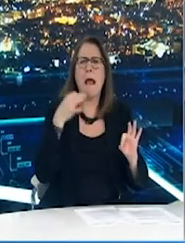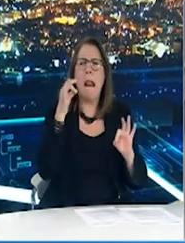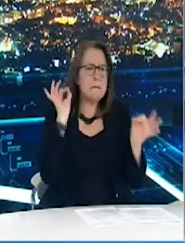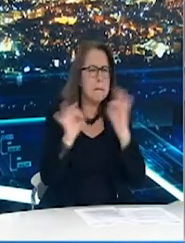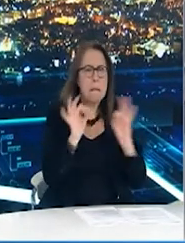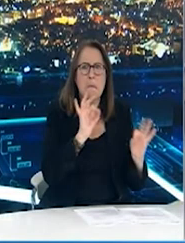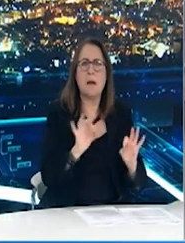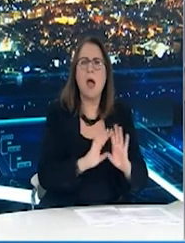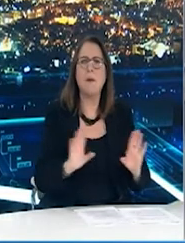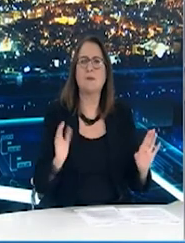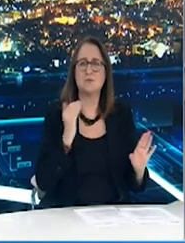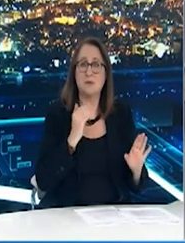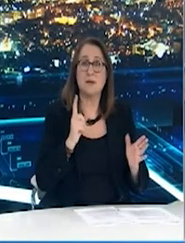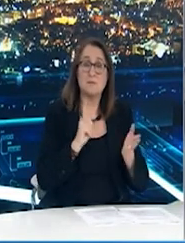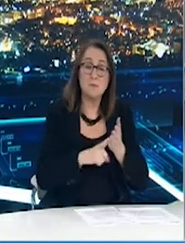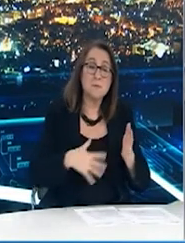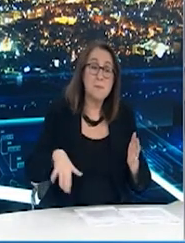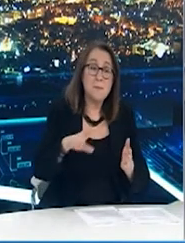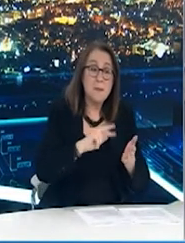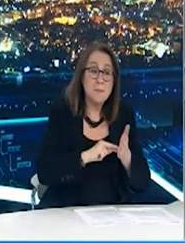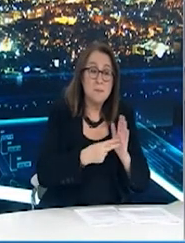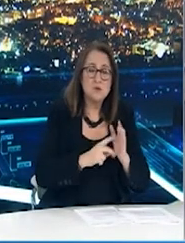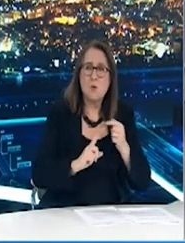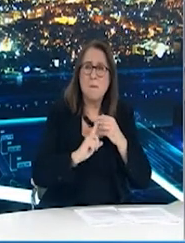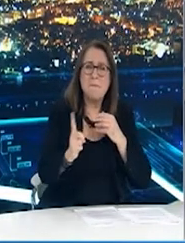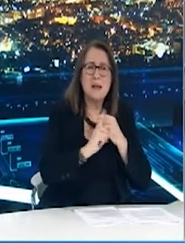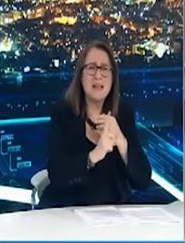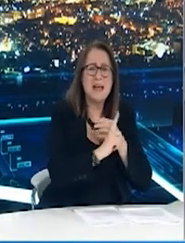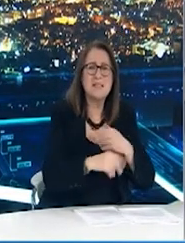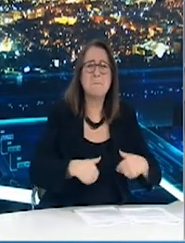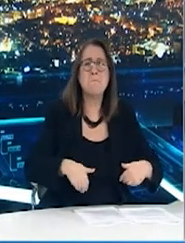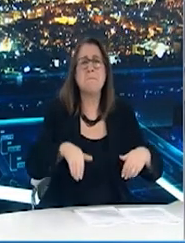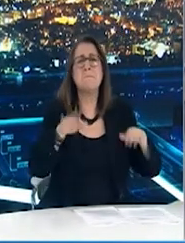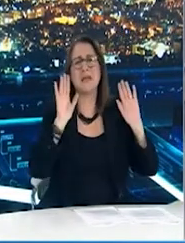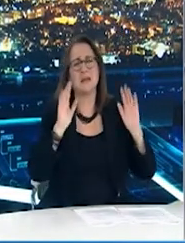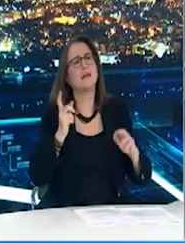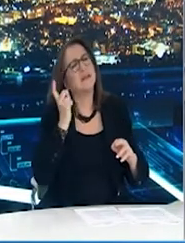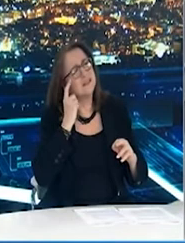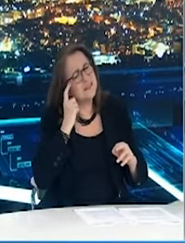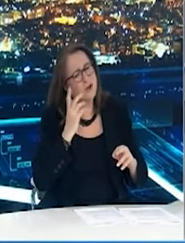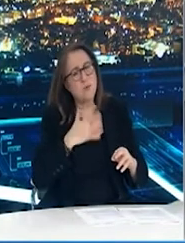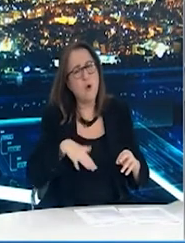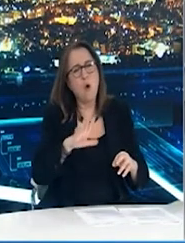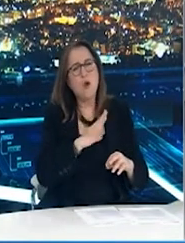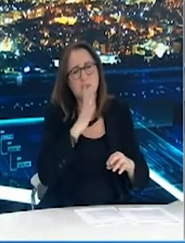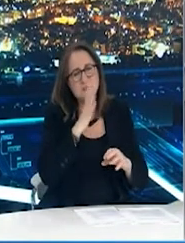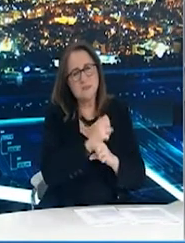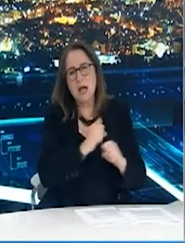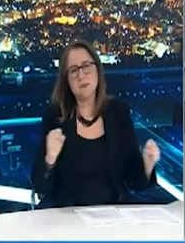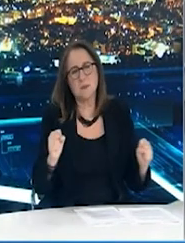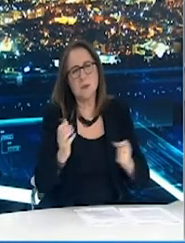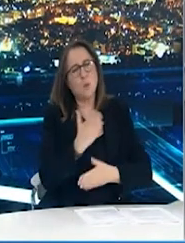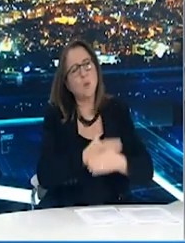όσο το δυνατόν πιο φιδωλοί στις μετακινήσεις μας. Καταλαβαίνουμε την κούραση που έχει προκαλέσει η δύσκολη νέα καθημερινότητα και